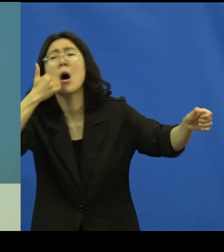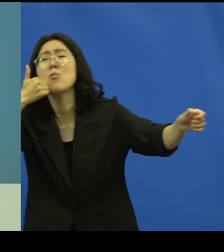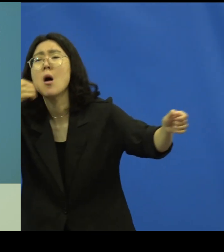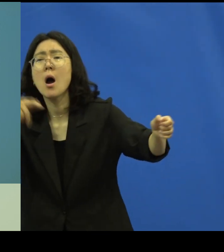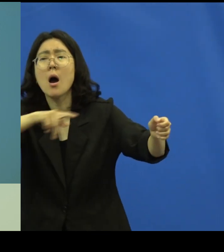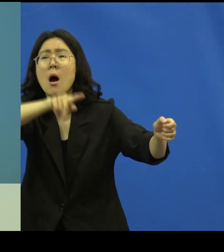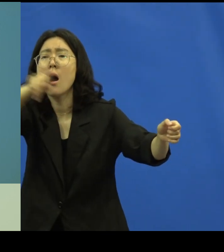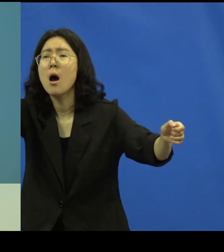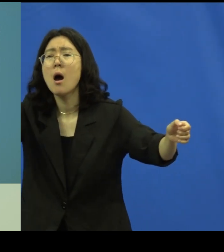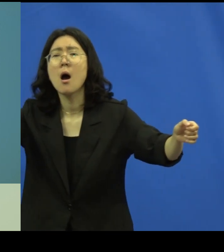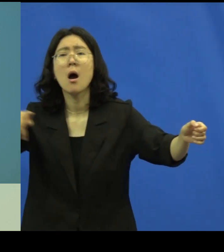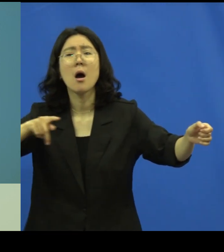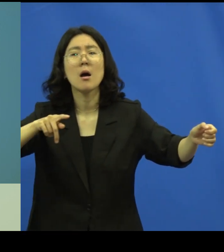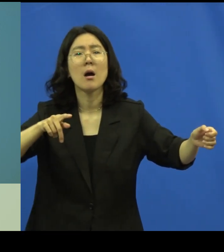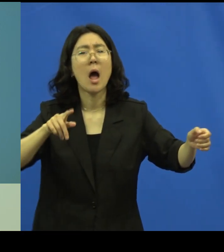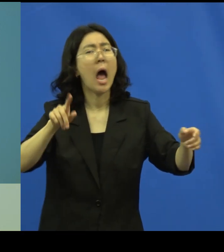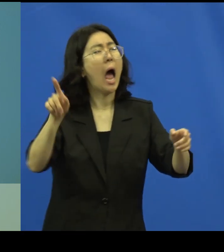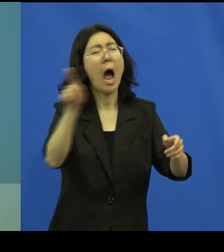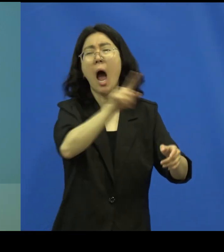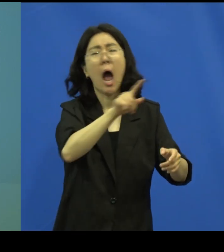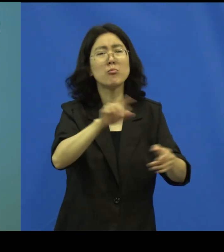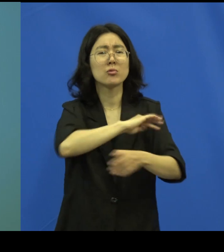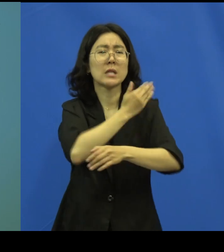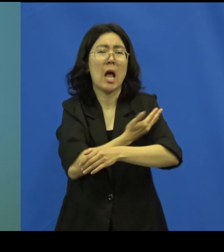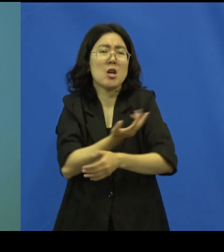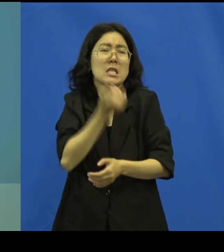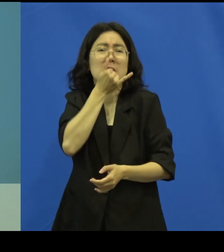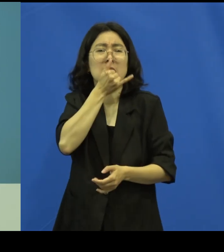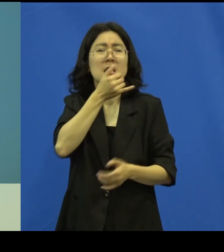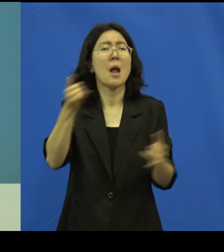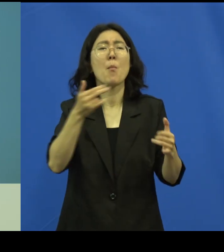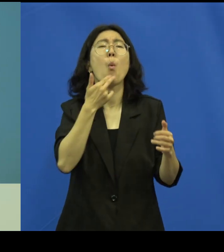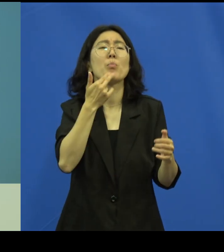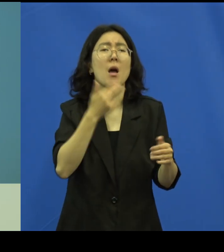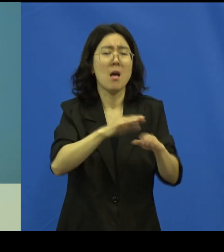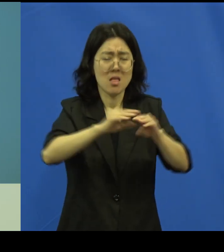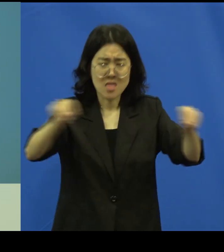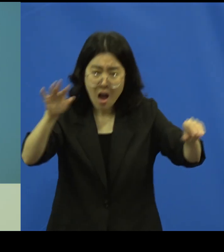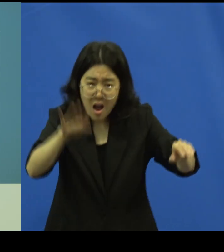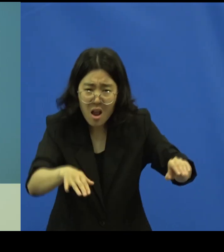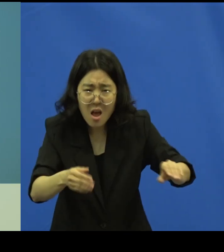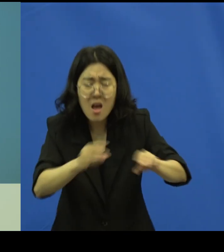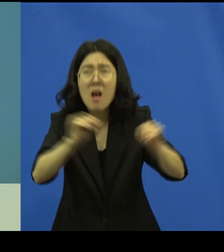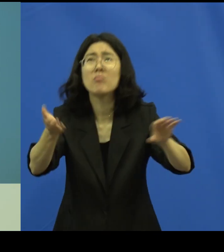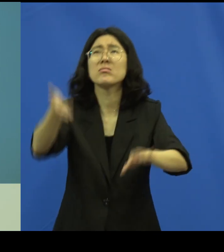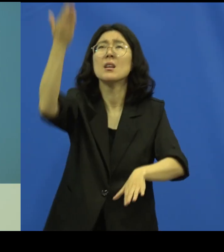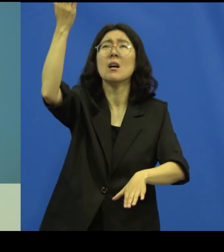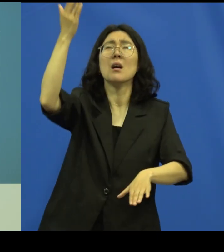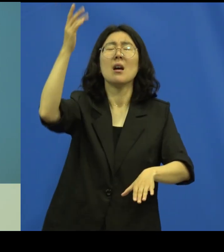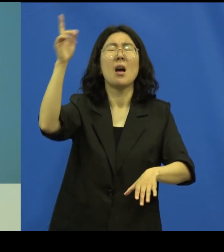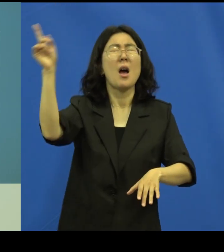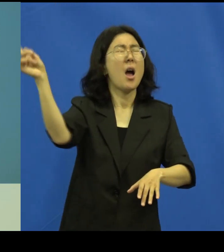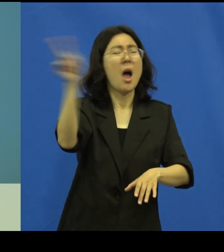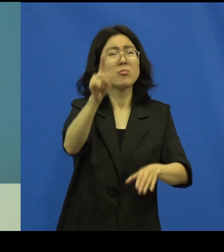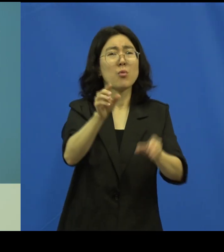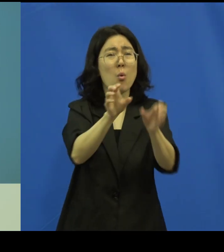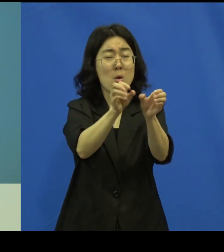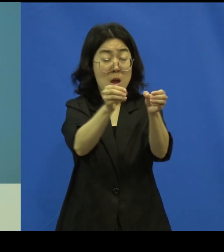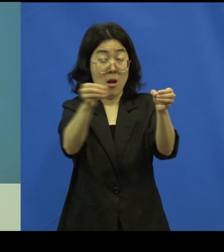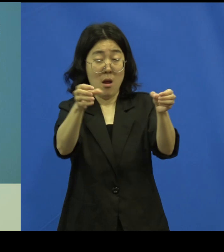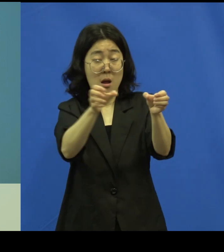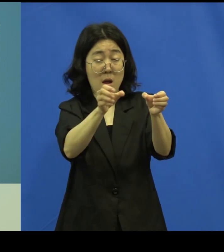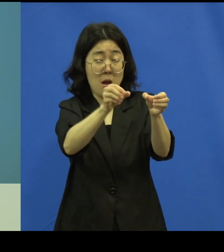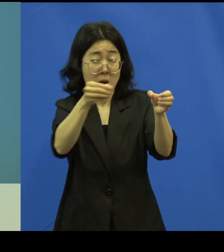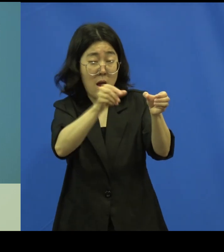아무도 뗄 사람이 없다는 거죠. 그게 3절이죠. 하늘 위에나 땅 위에나 땅 아래에 능히 그 두루마리를 펴거나